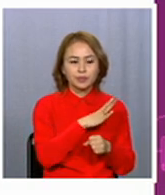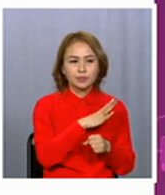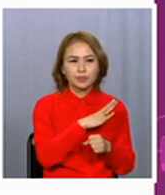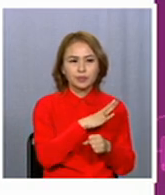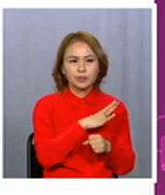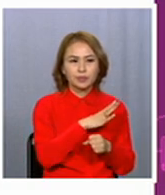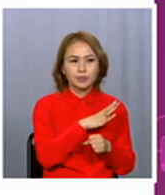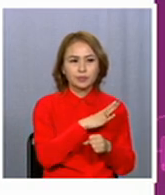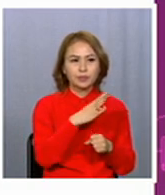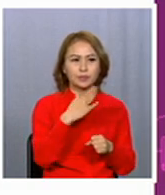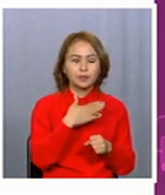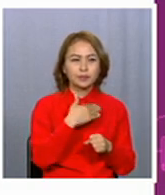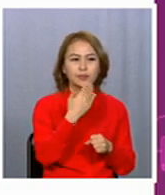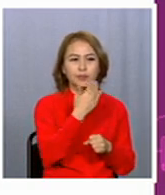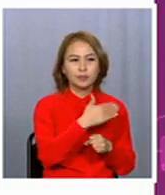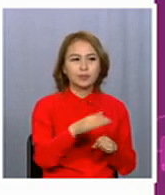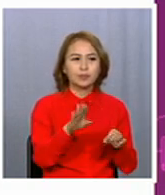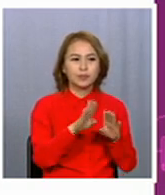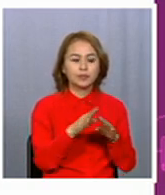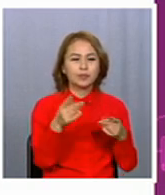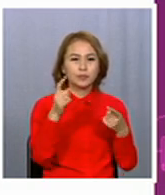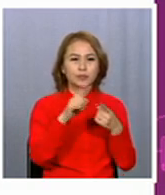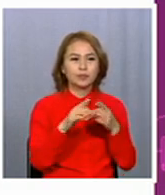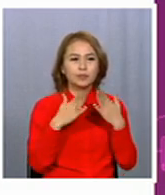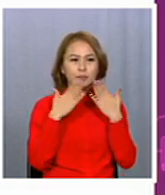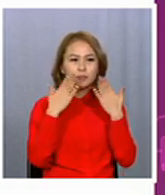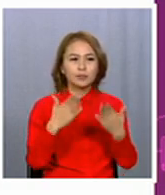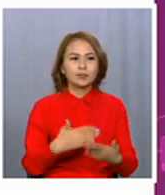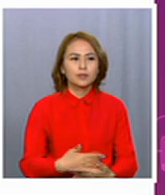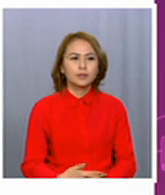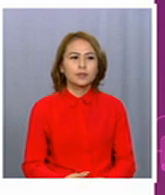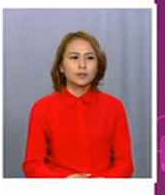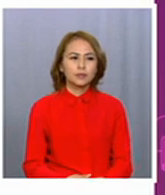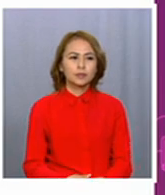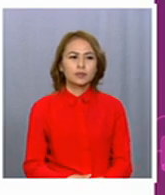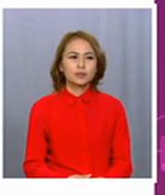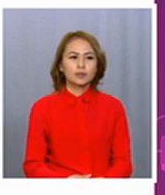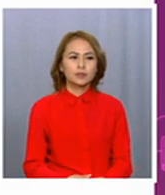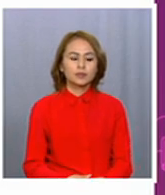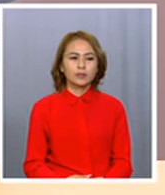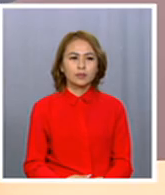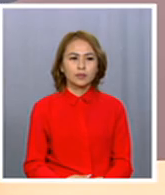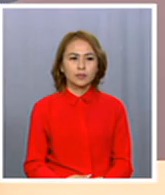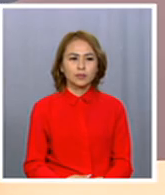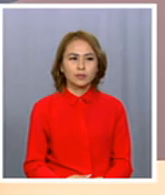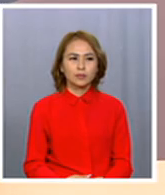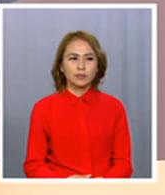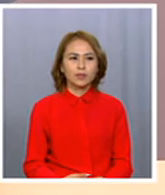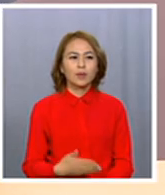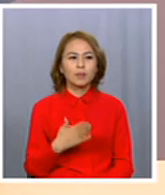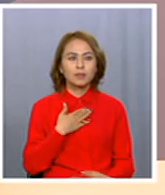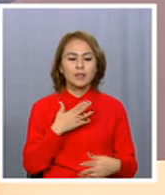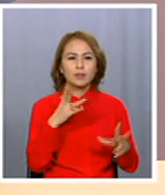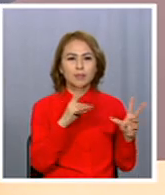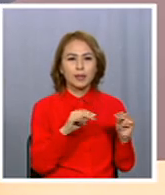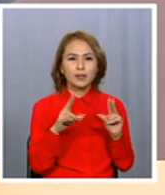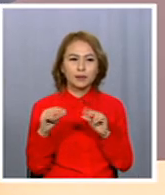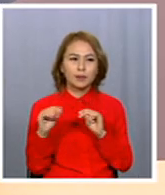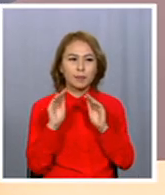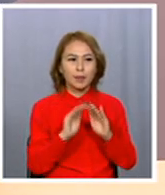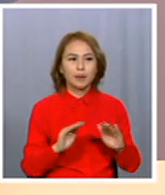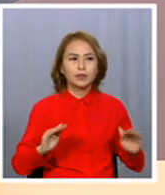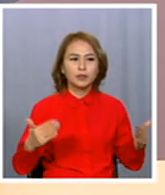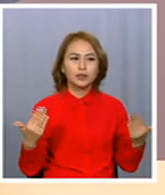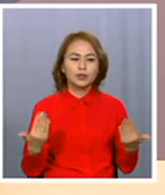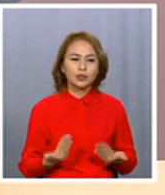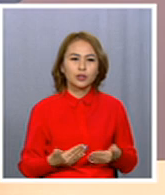балалар, мен сендерге осы ұйқасқа құрылған төрт жолды өлеңді оқып берейін. Біз бақытты баламыз, тыныш